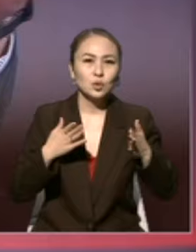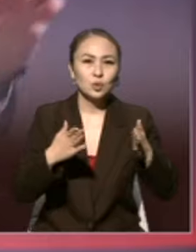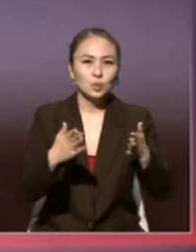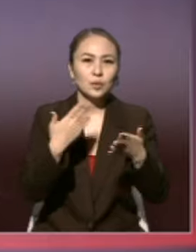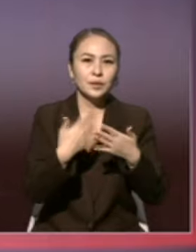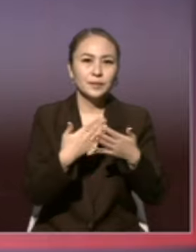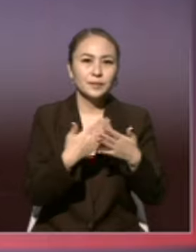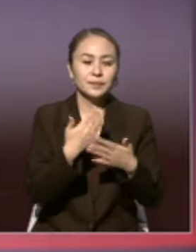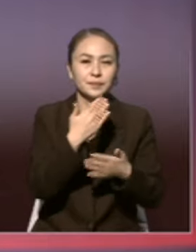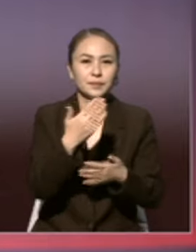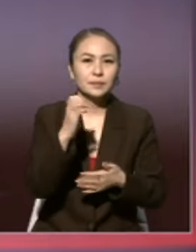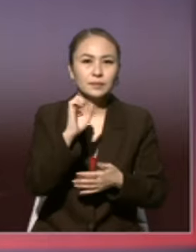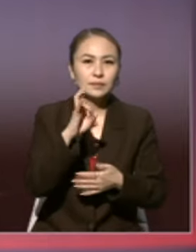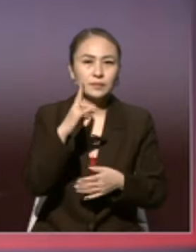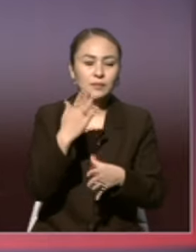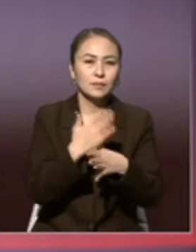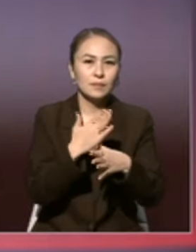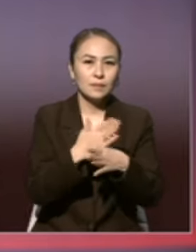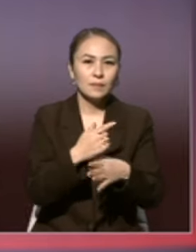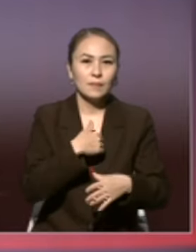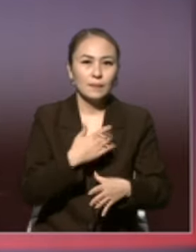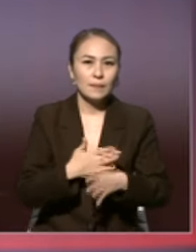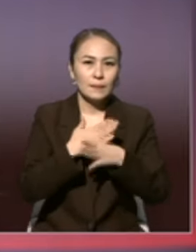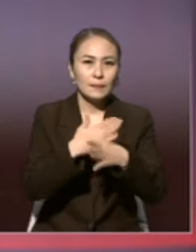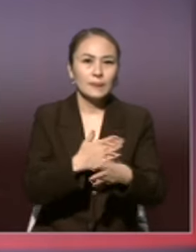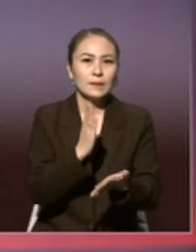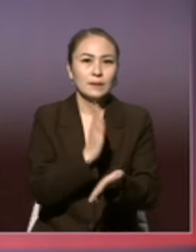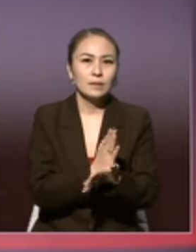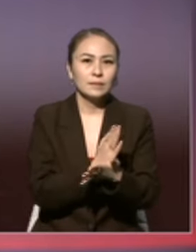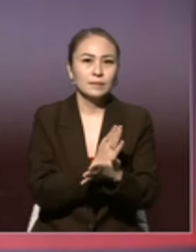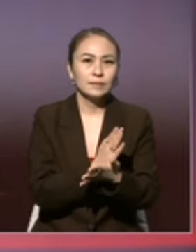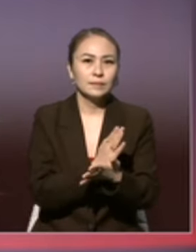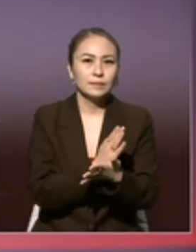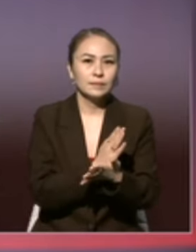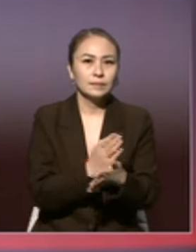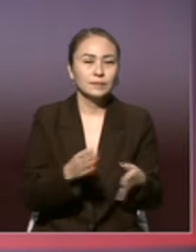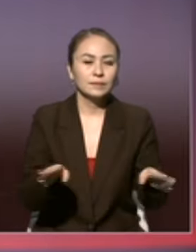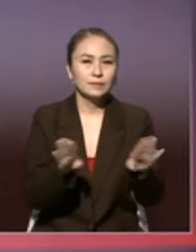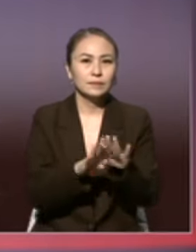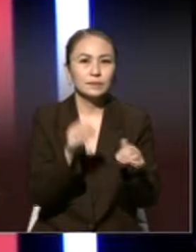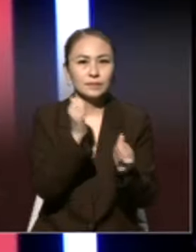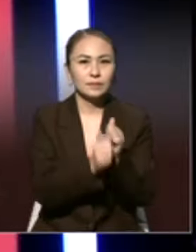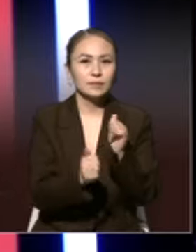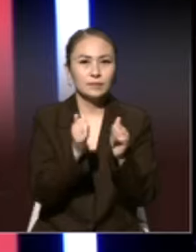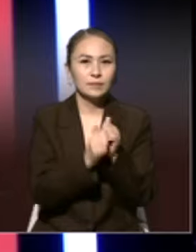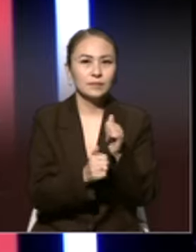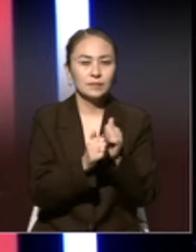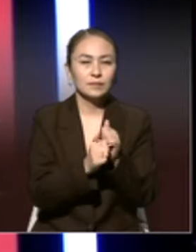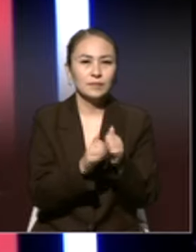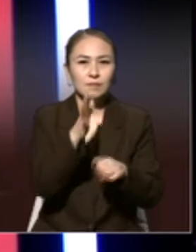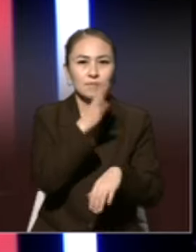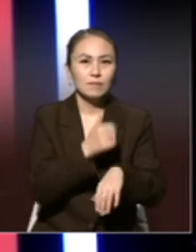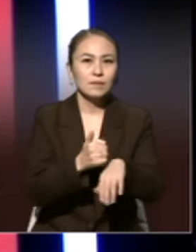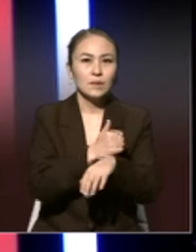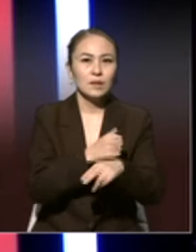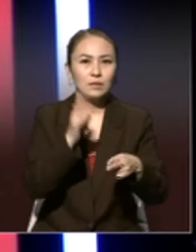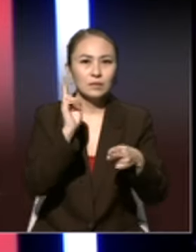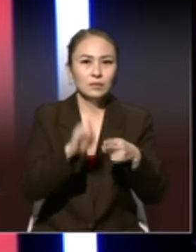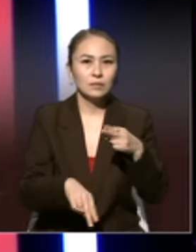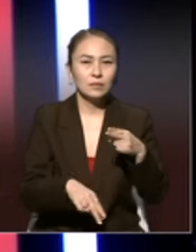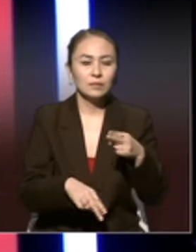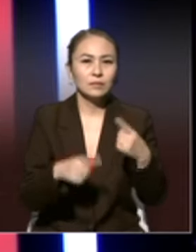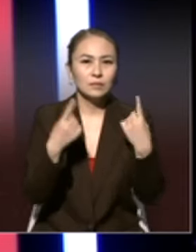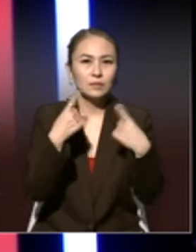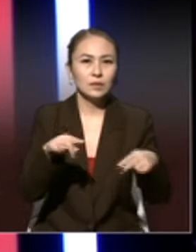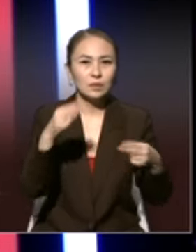сіз мысалы сіздер АНК көмектесіп жатыр, біз көмектесіп жатырмыз. Айтуар мырза, ол жағынан да күн сайын мәлімет берсе, эфир уақыты аяқталып қалды. Бұл бәлкім